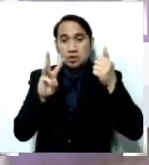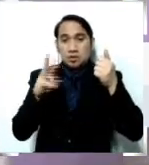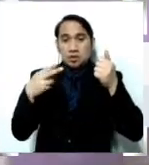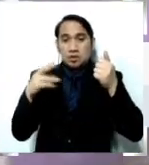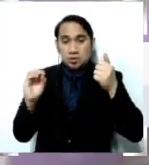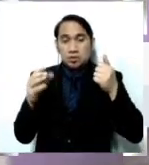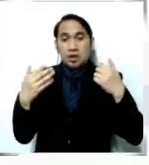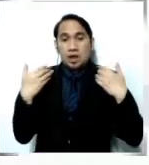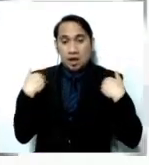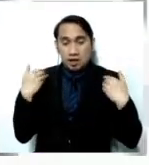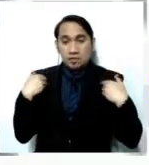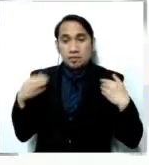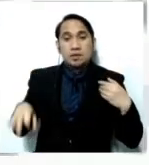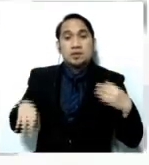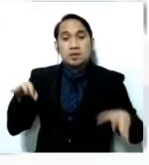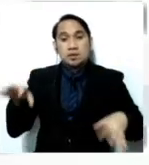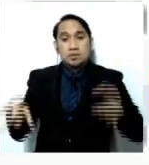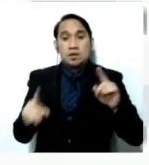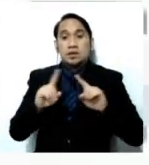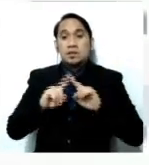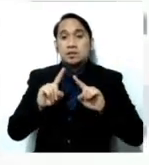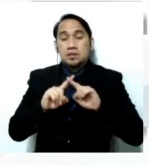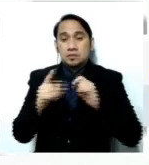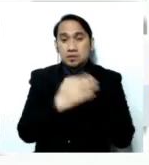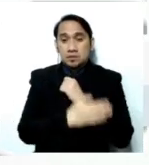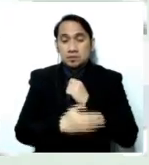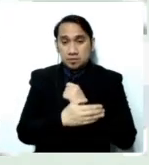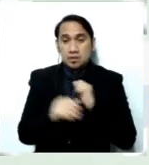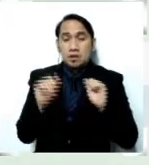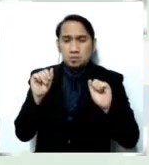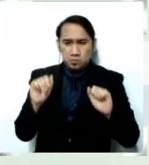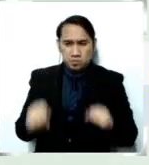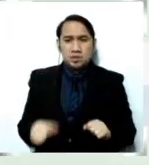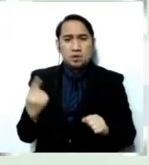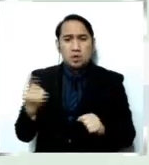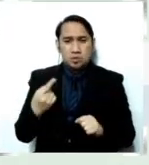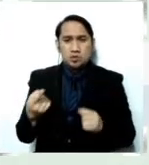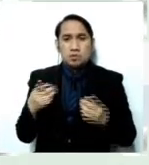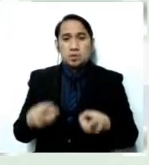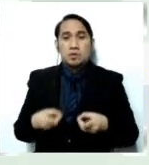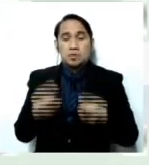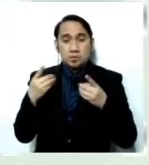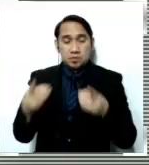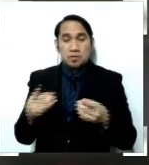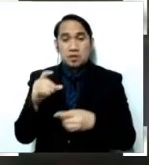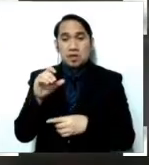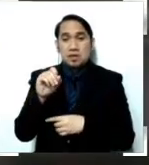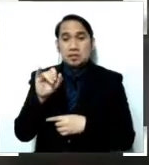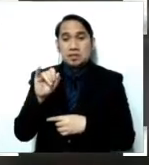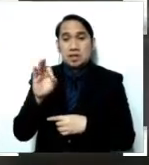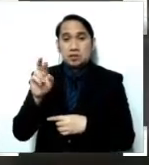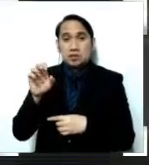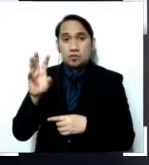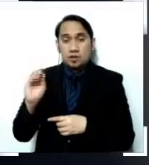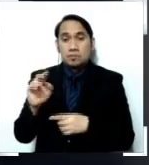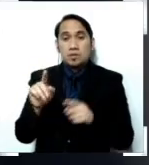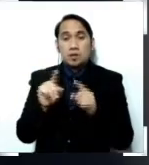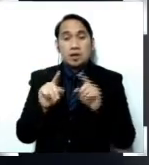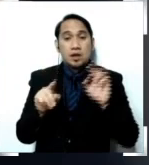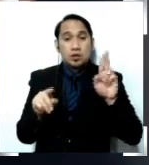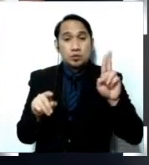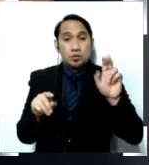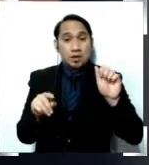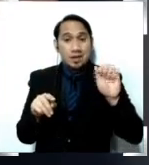at organisasyon. Posible ring mag-donate ng 500,000 doses ng Sinopharm vaccines ang United Arab Emirates.